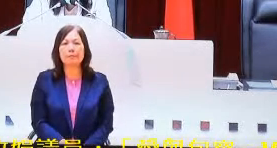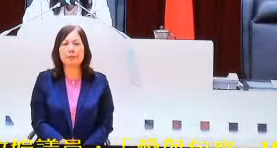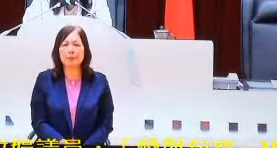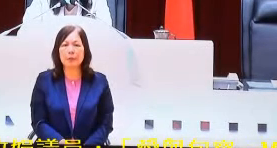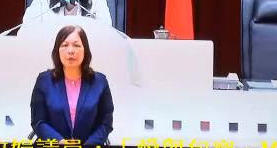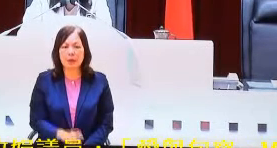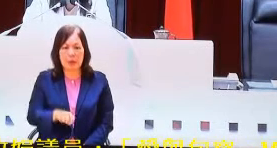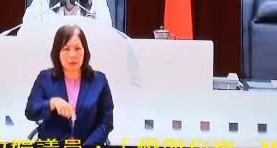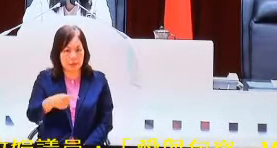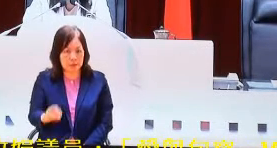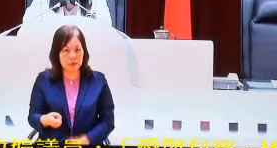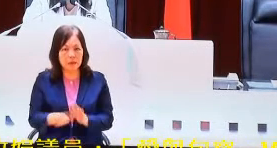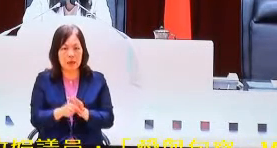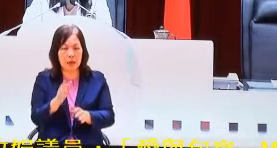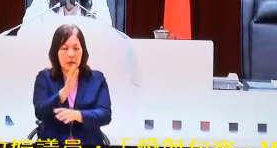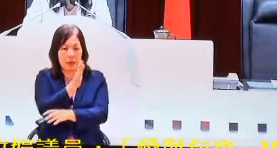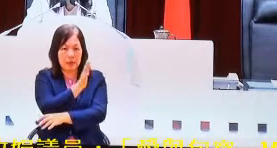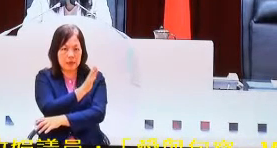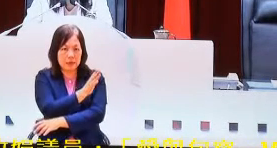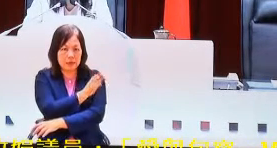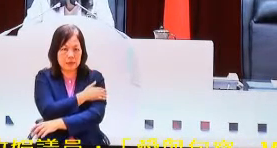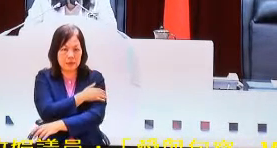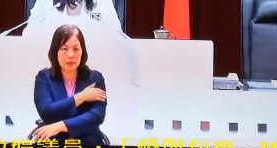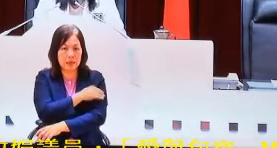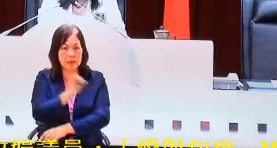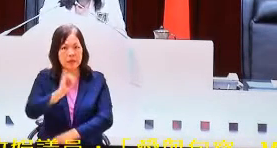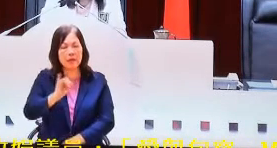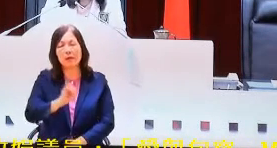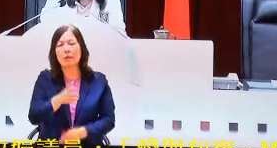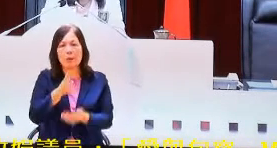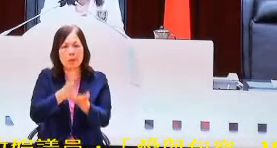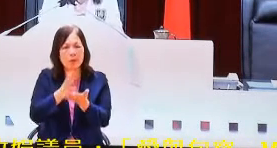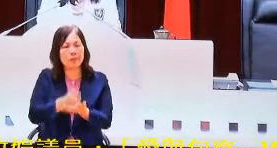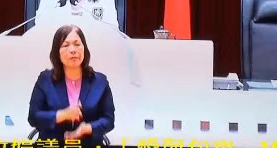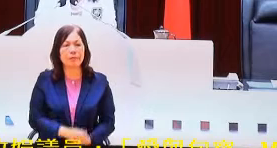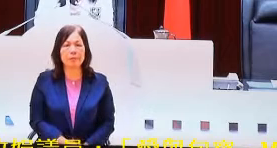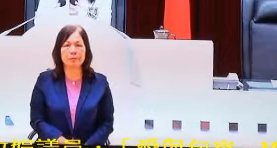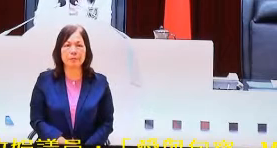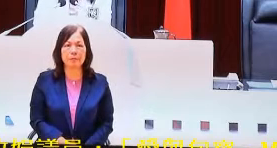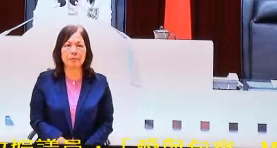继续，我们请陈培珍议员发言。陈议员，请。